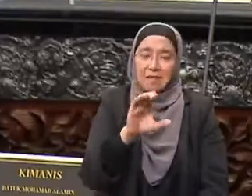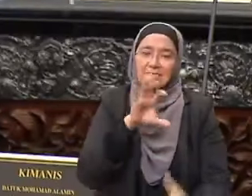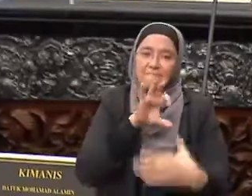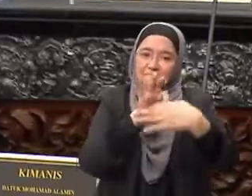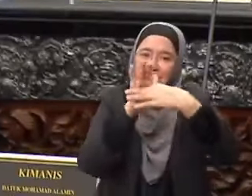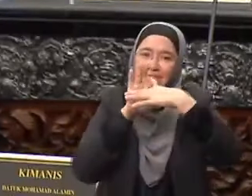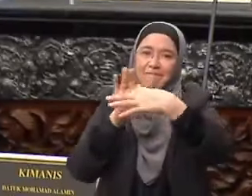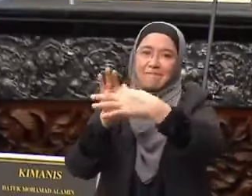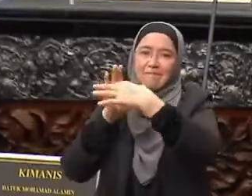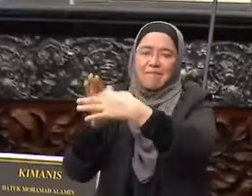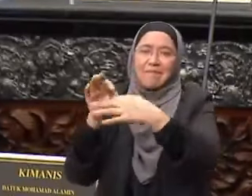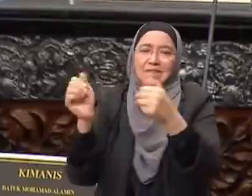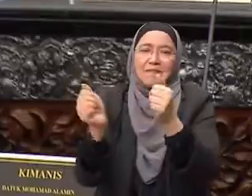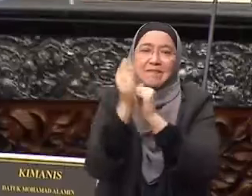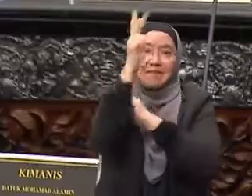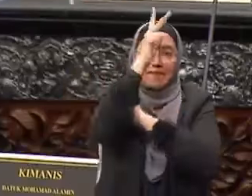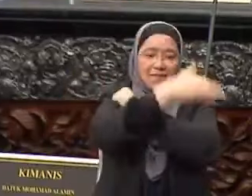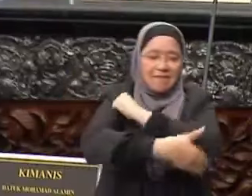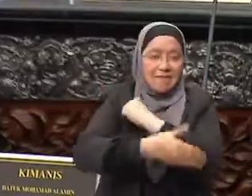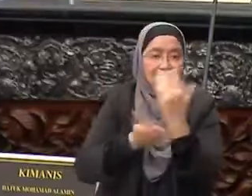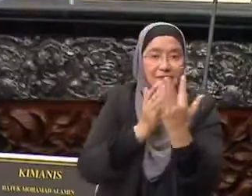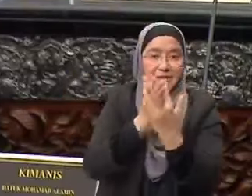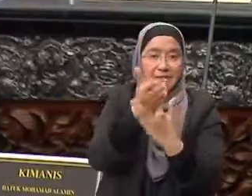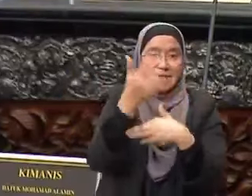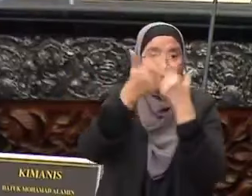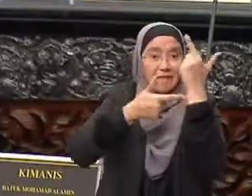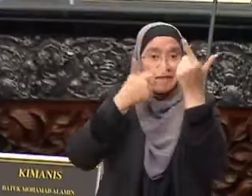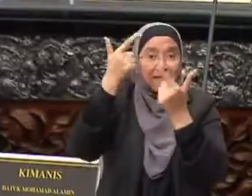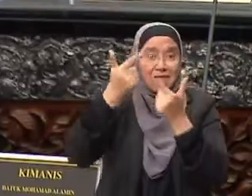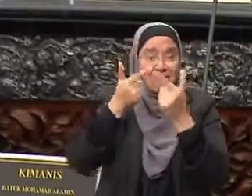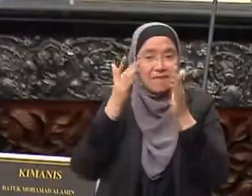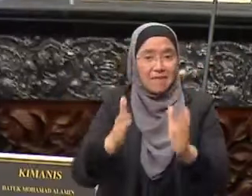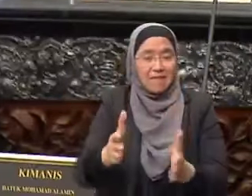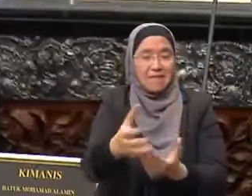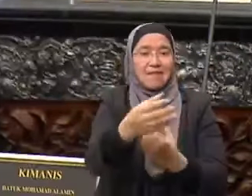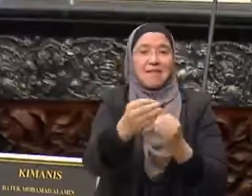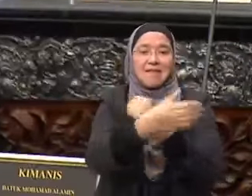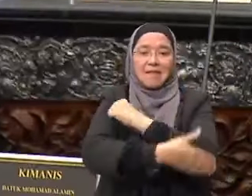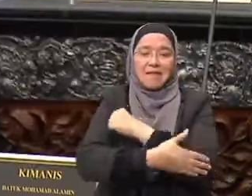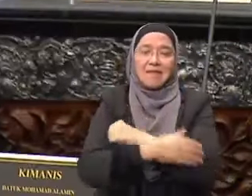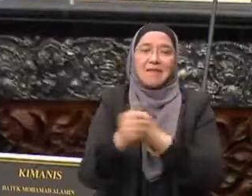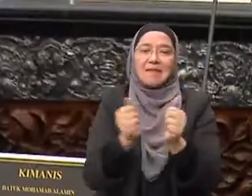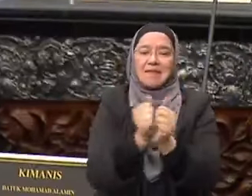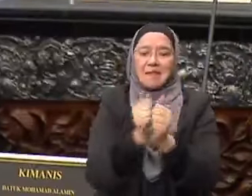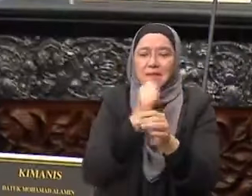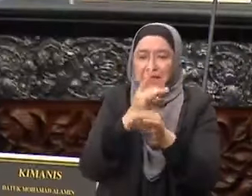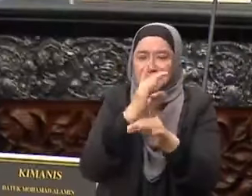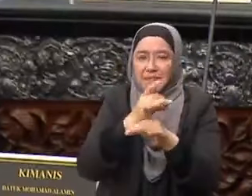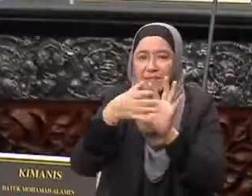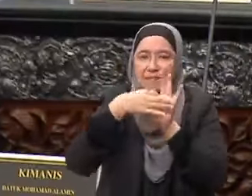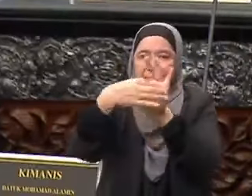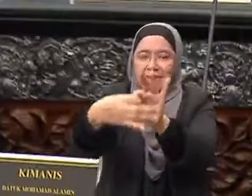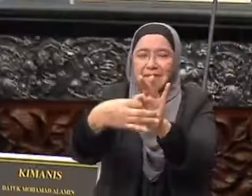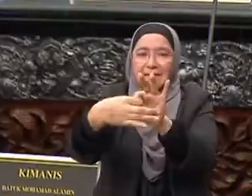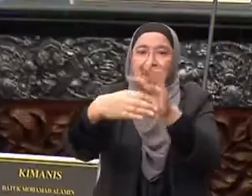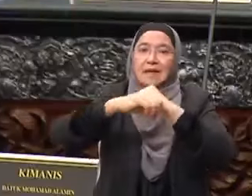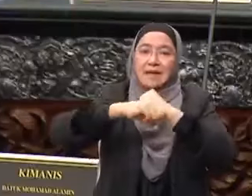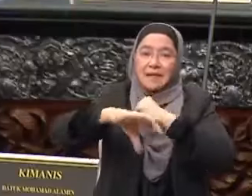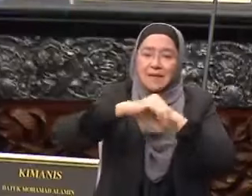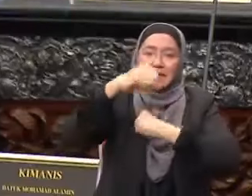pelancongan negeri-negeri dengan menyokong usaha penganjuran kempen tahun melawat negeri yang telah dirancang